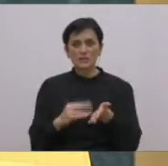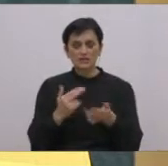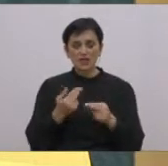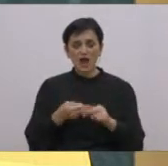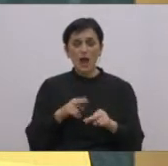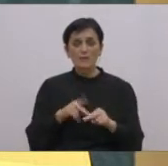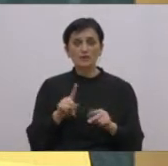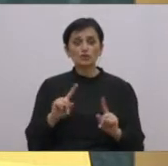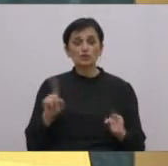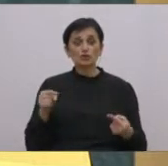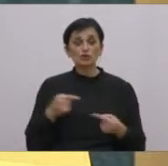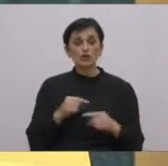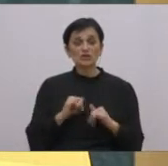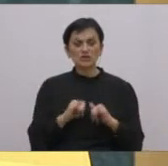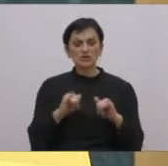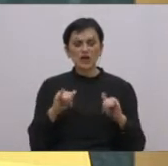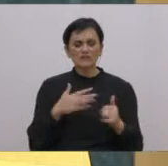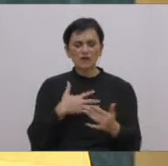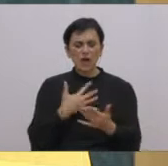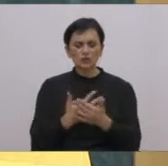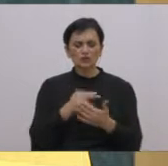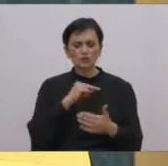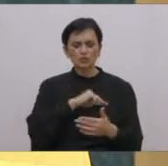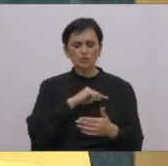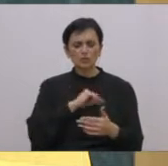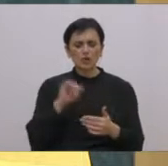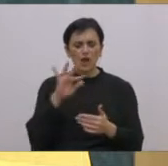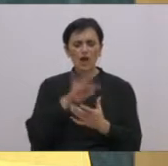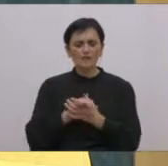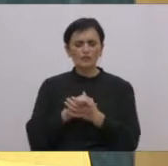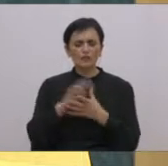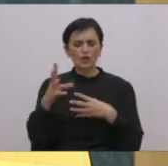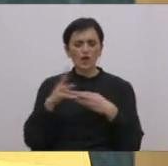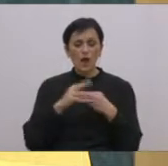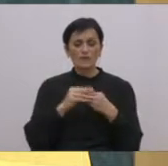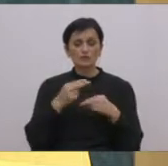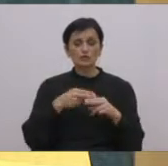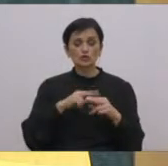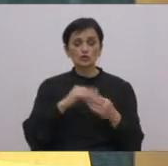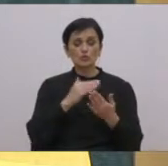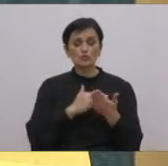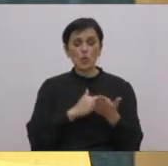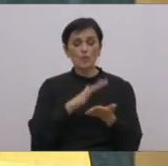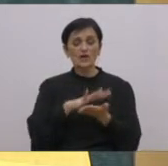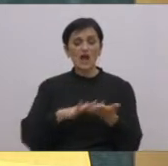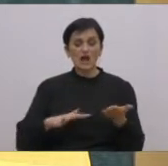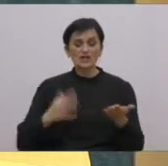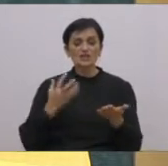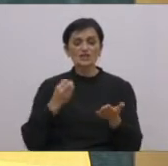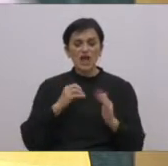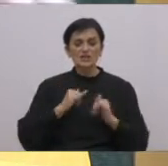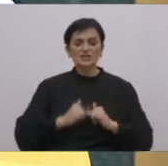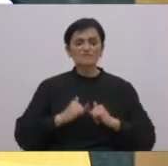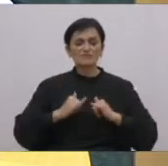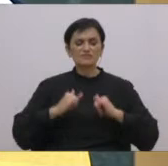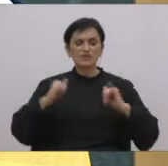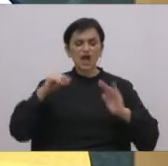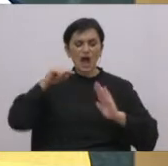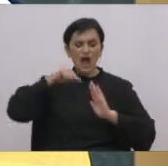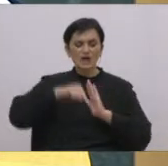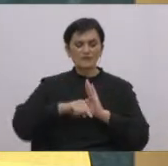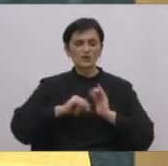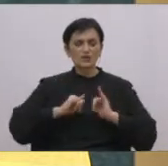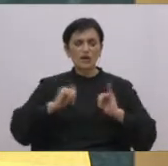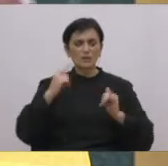ამას შესაბამისი განვითარება აქვს. აქტიურად მუშაობთ ევროკავშირთან აღნიშნული პროგრამის გაგრძელების და კიდევ უფრო გაღრმავების და კიდევ უფრო